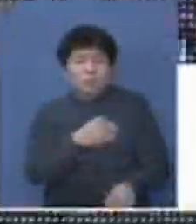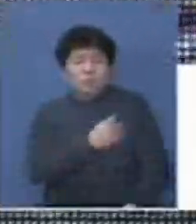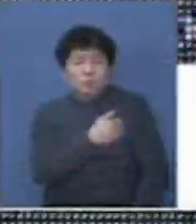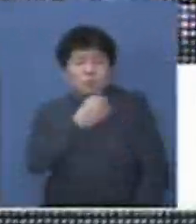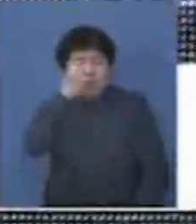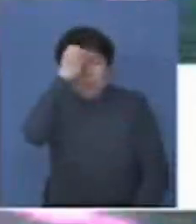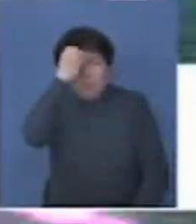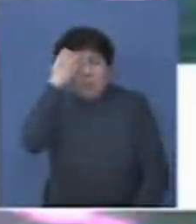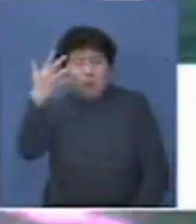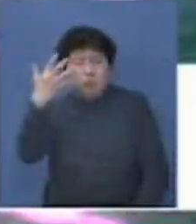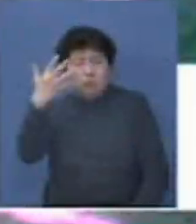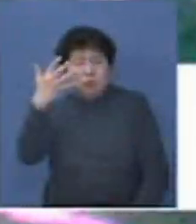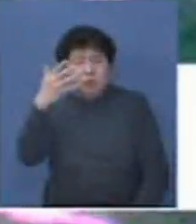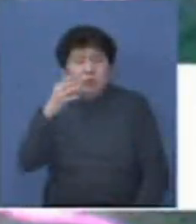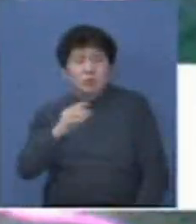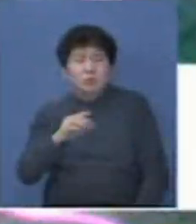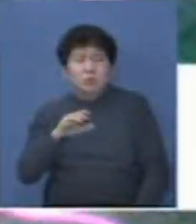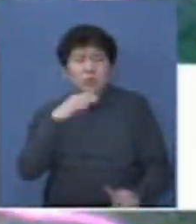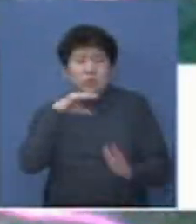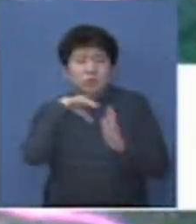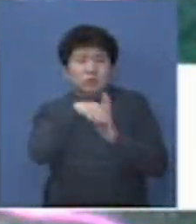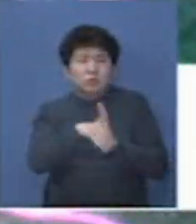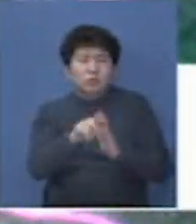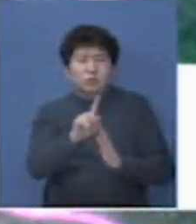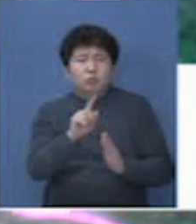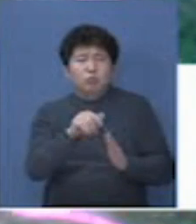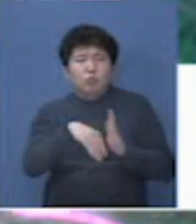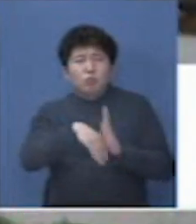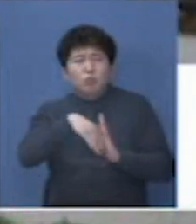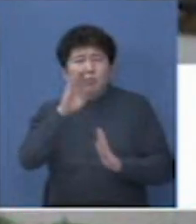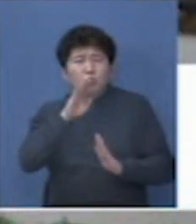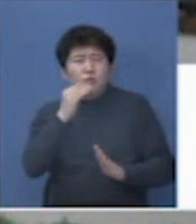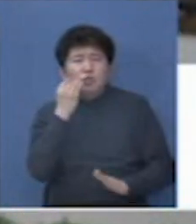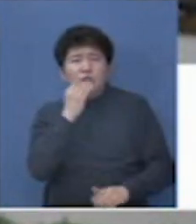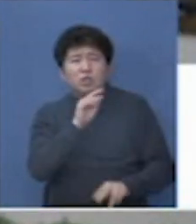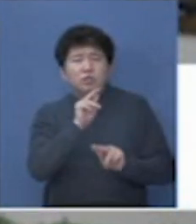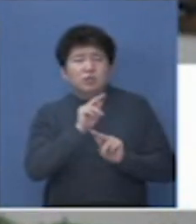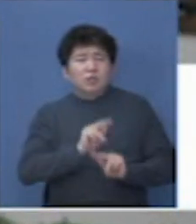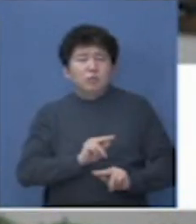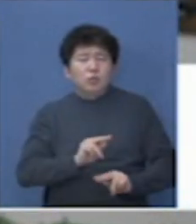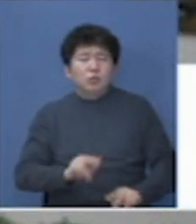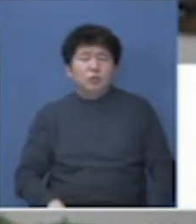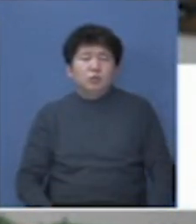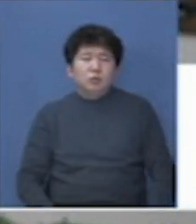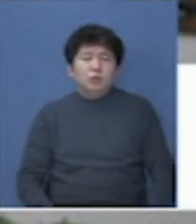искусственного интеллекта, чтобы повысить эффективность программы. Мы сейчас